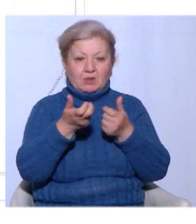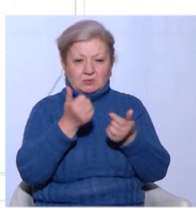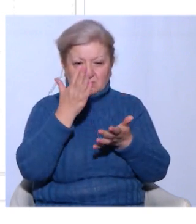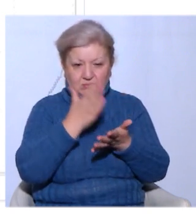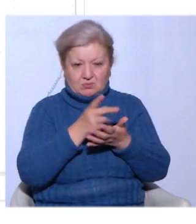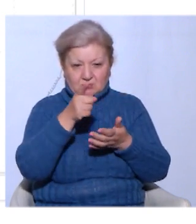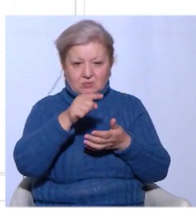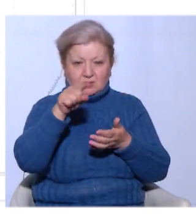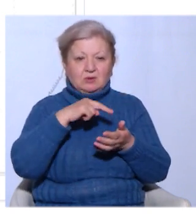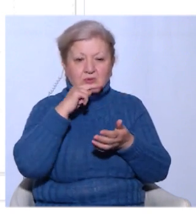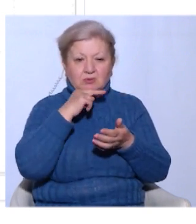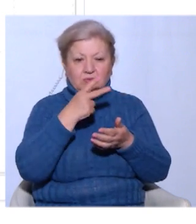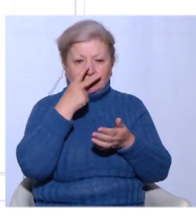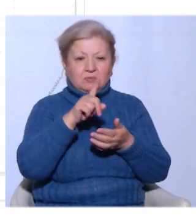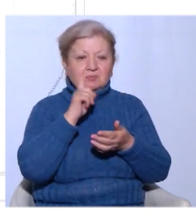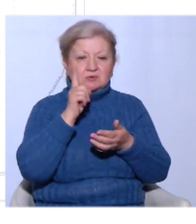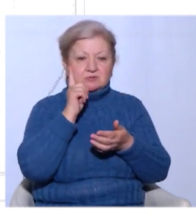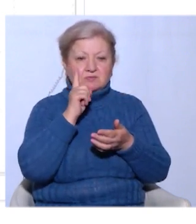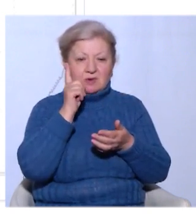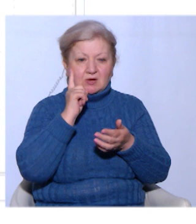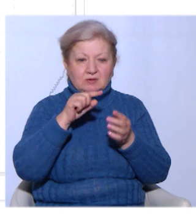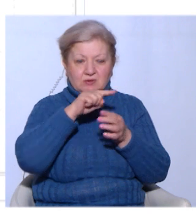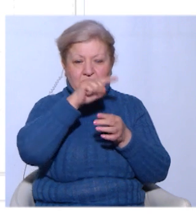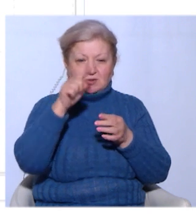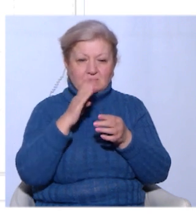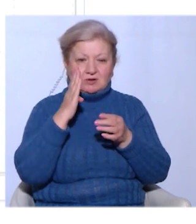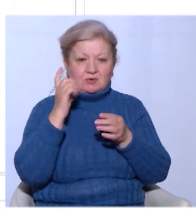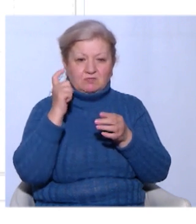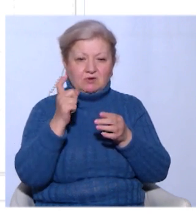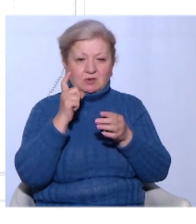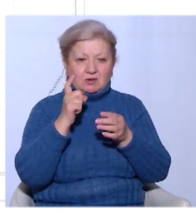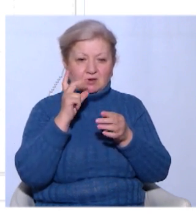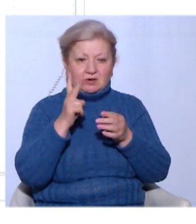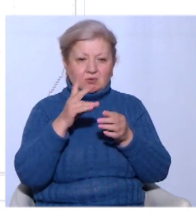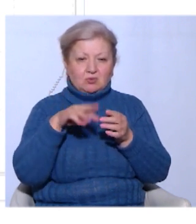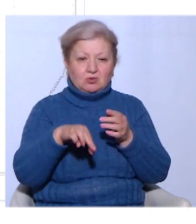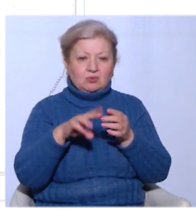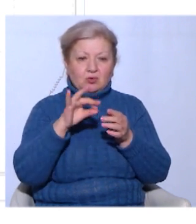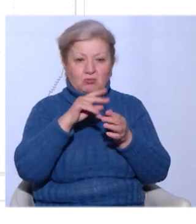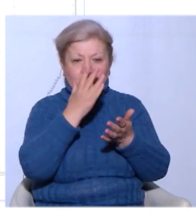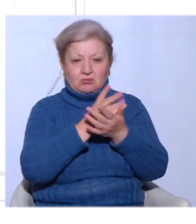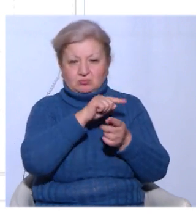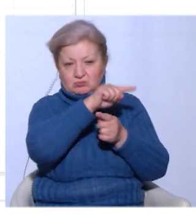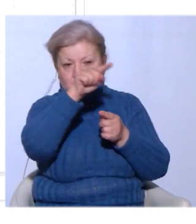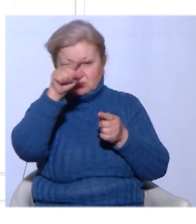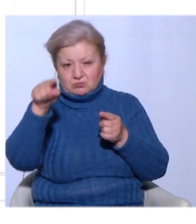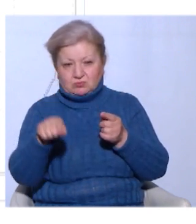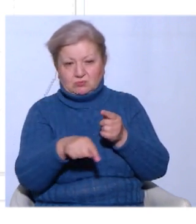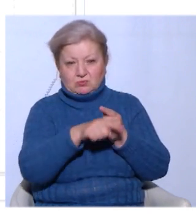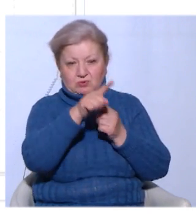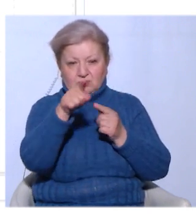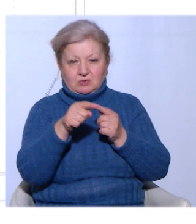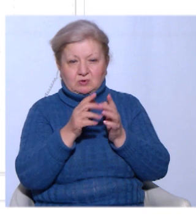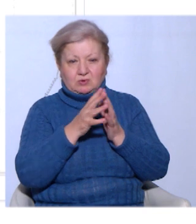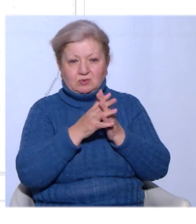და დავაკვირდეთ მწვანე ვექტორს, რომელიც მიმართულია ხების გასწვრივ, რადიუსის მართობული